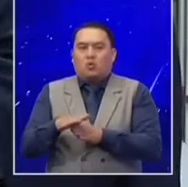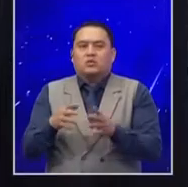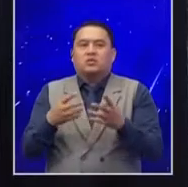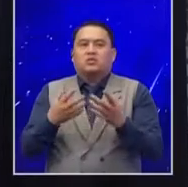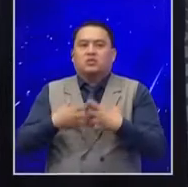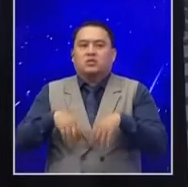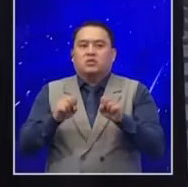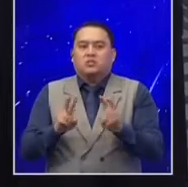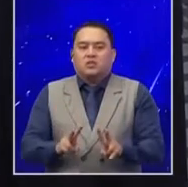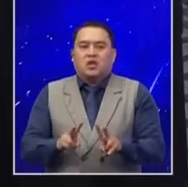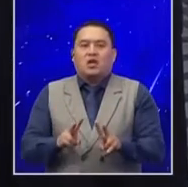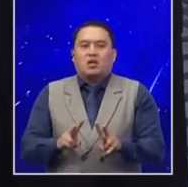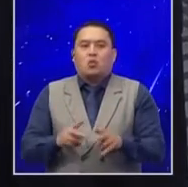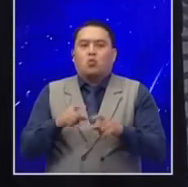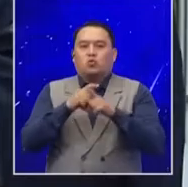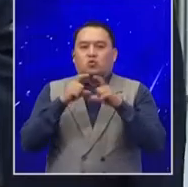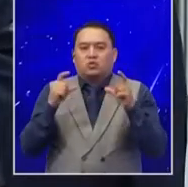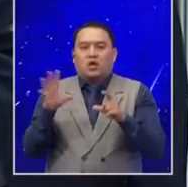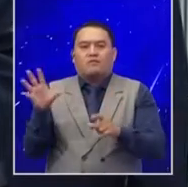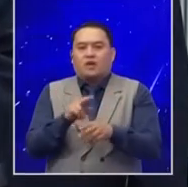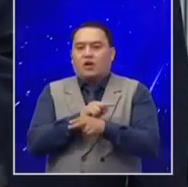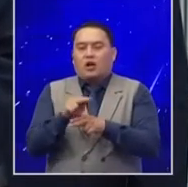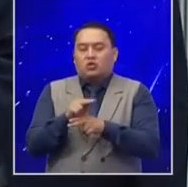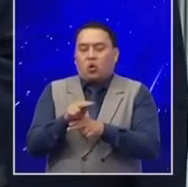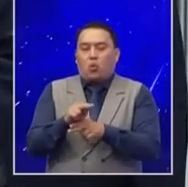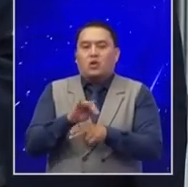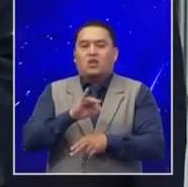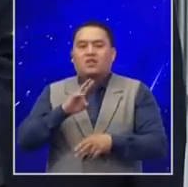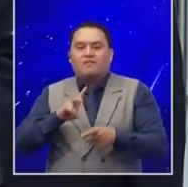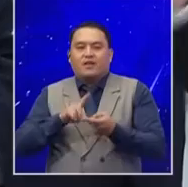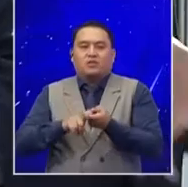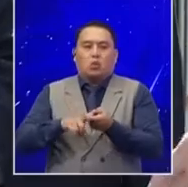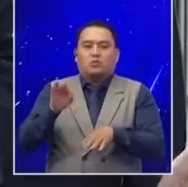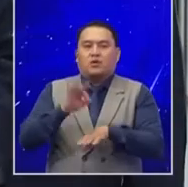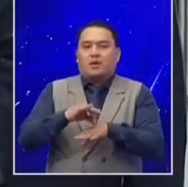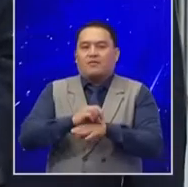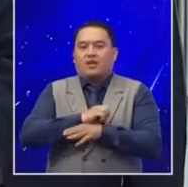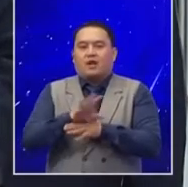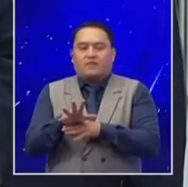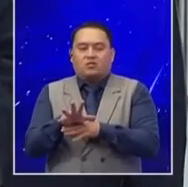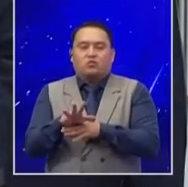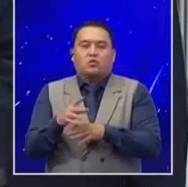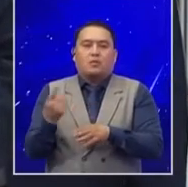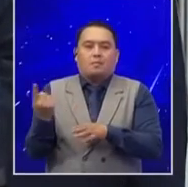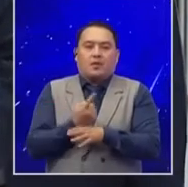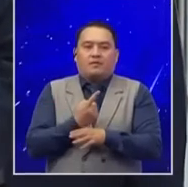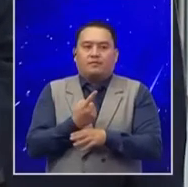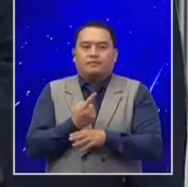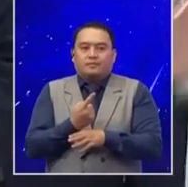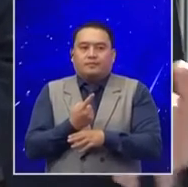специализированное медицинское учреждение, где будут лечить вот именно инфекционные больницы. В первую очередь коронавирусную